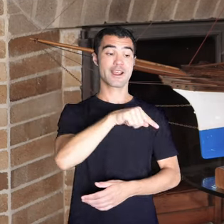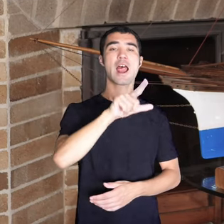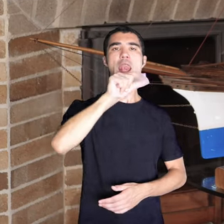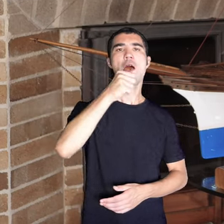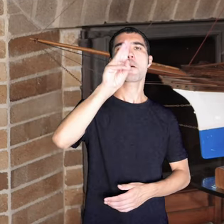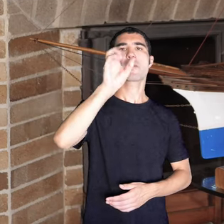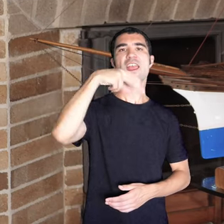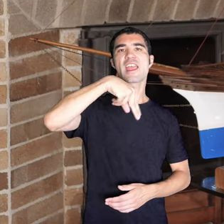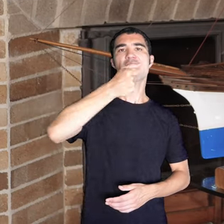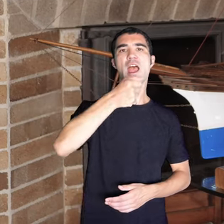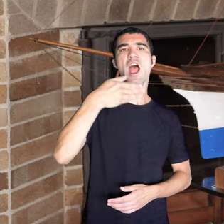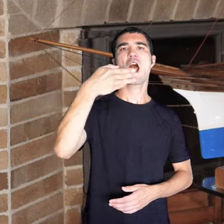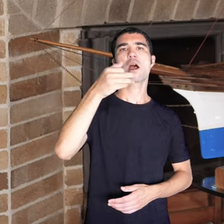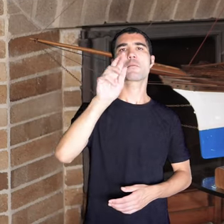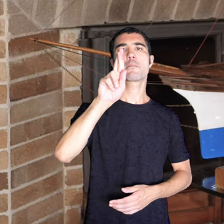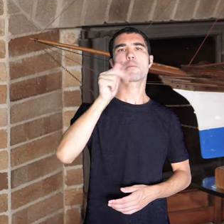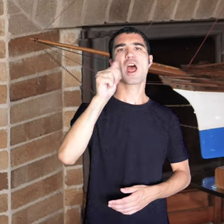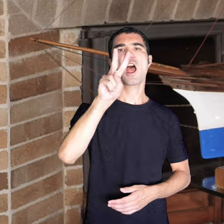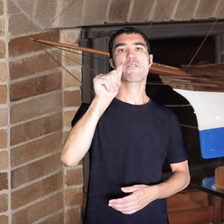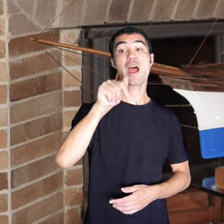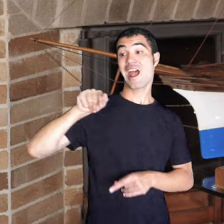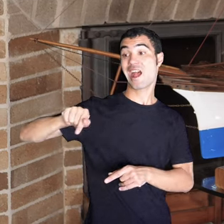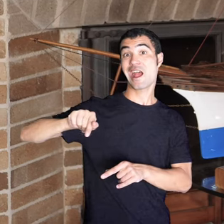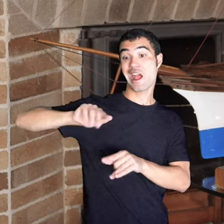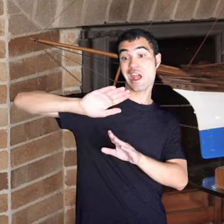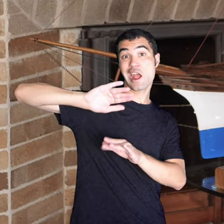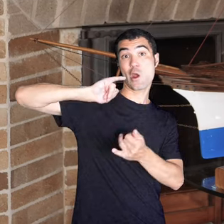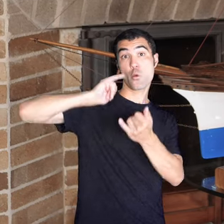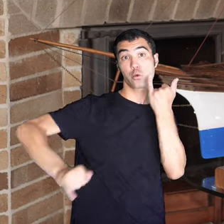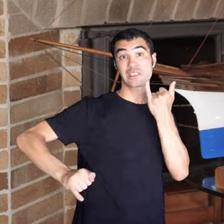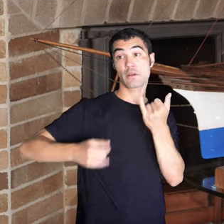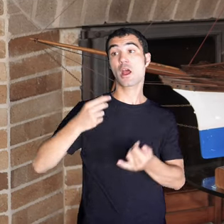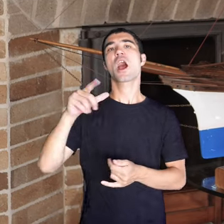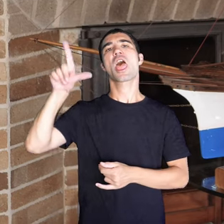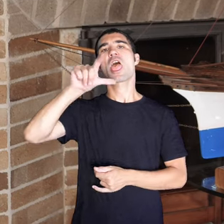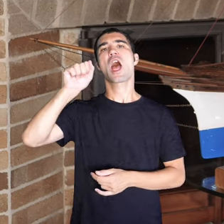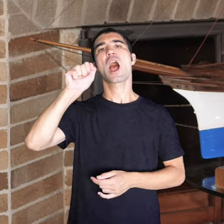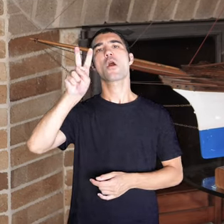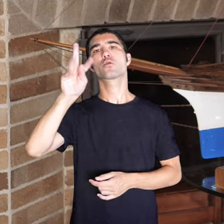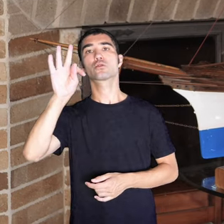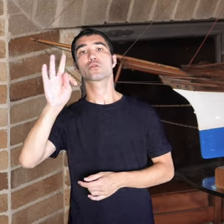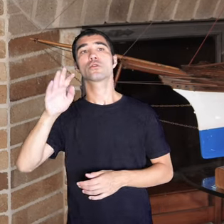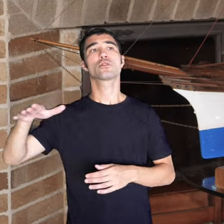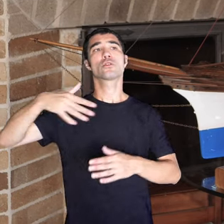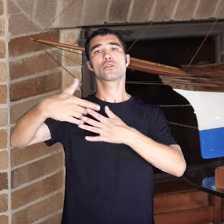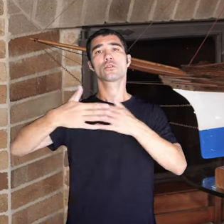Brava. I aquesta darrera que compraren era també un llaüt fet a Porto